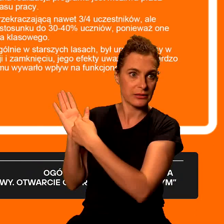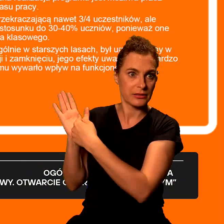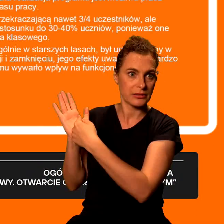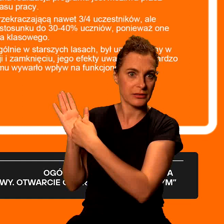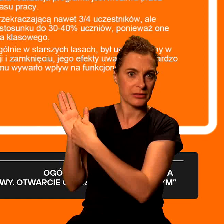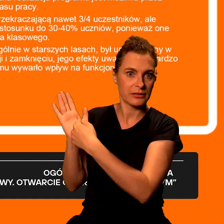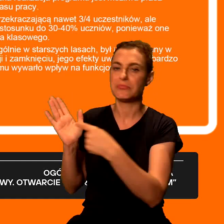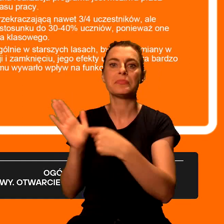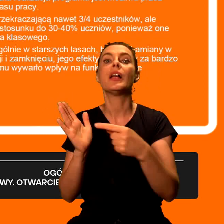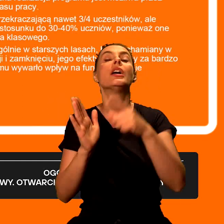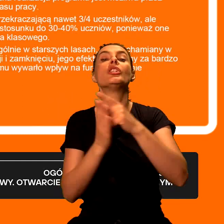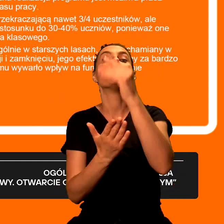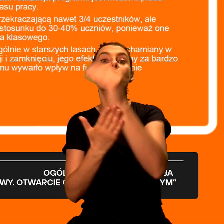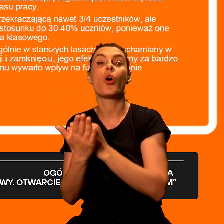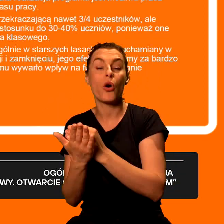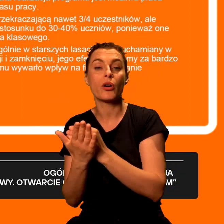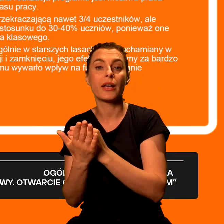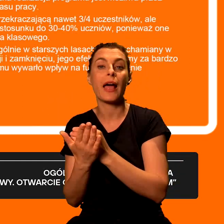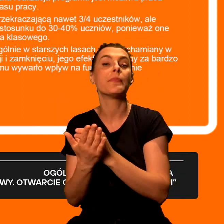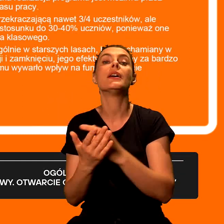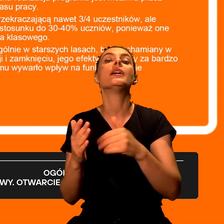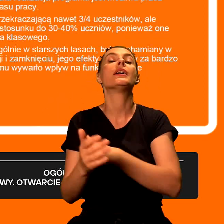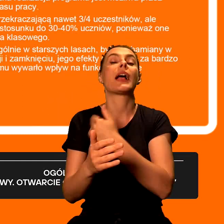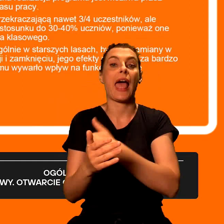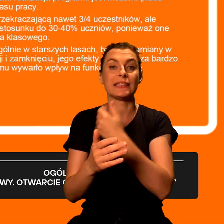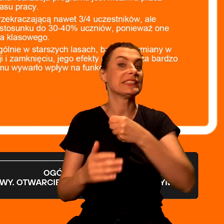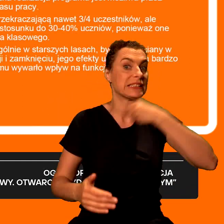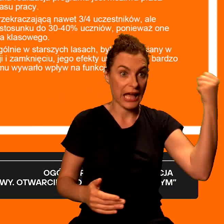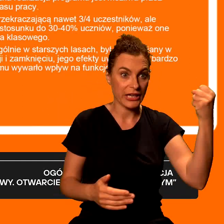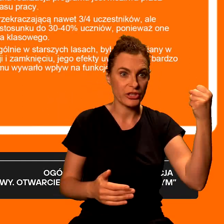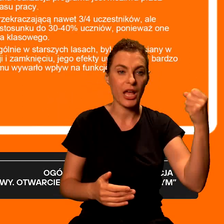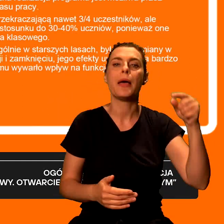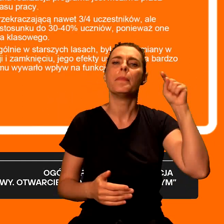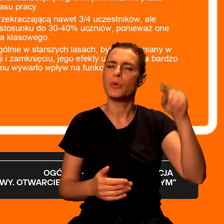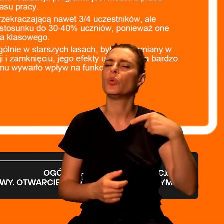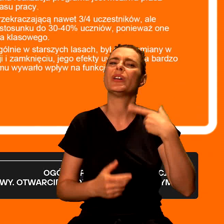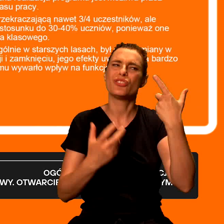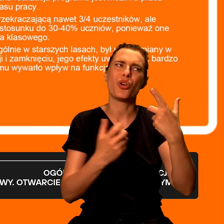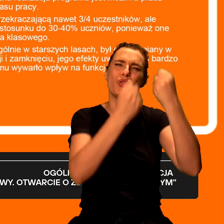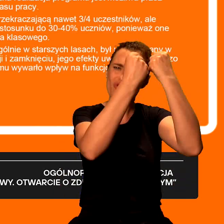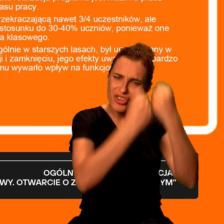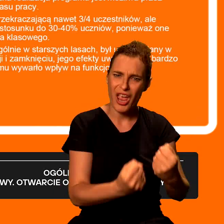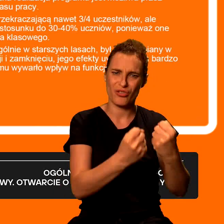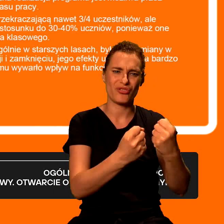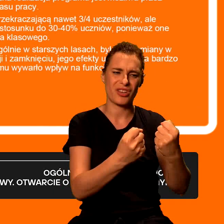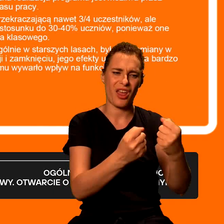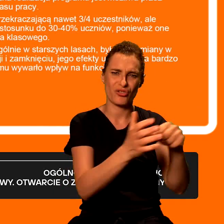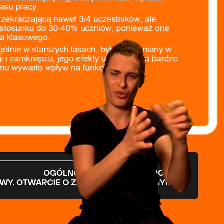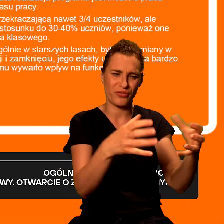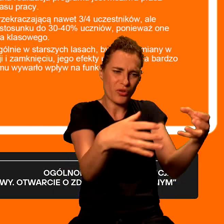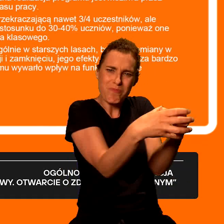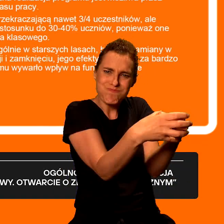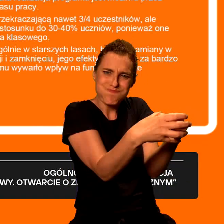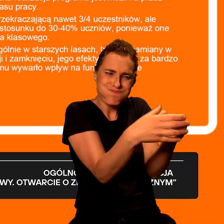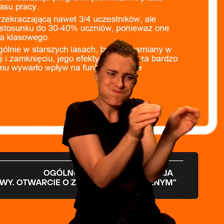Biorąc pod uwagę to, że ten program szczególnie w starszych klasach był uruchamiany w trudnych środowiskach, zatomizowanych, zamkniętych, to